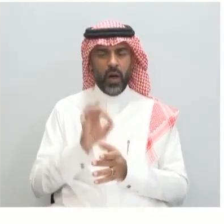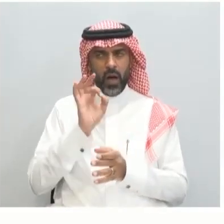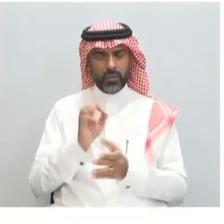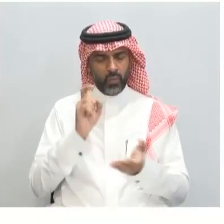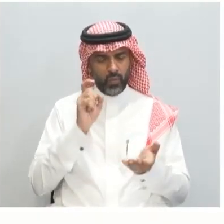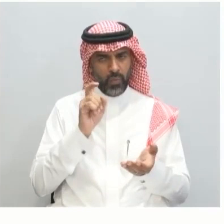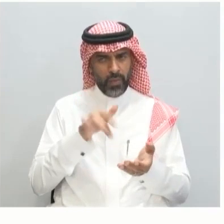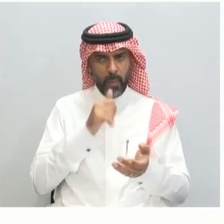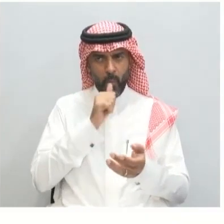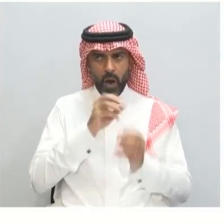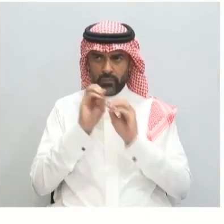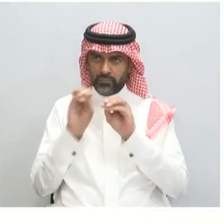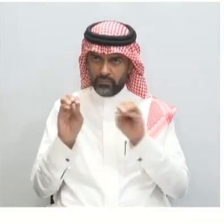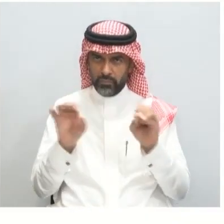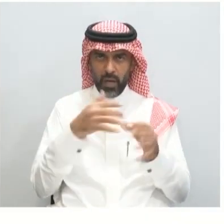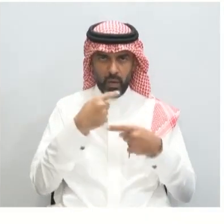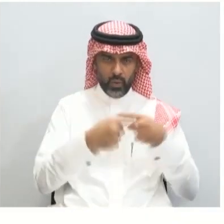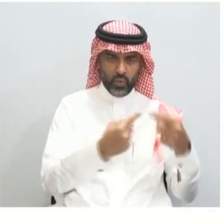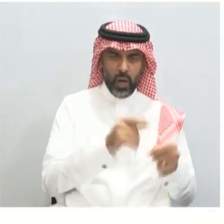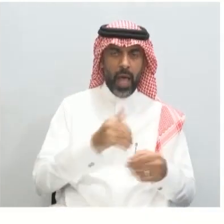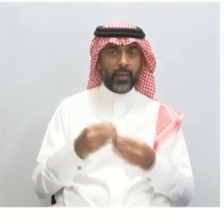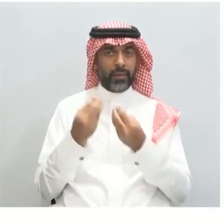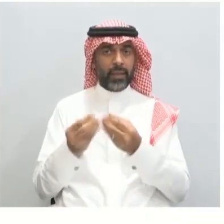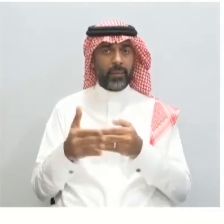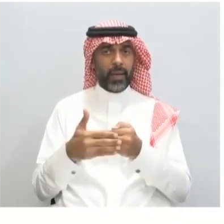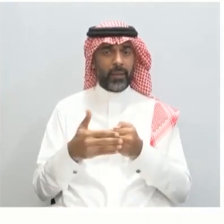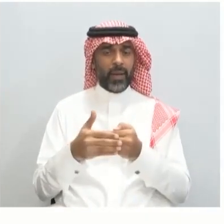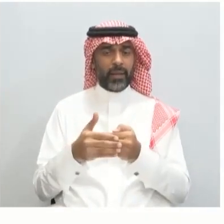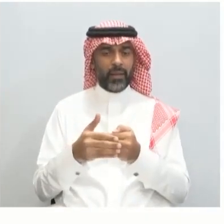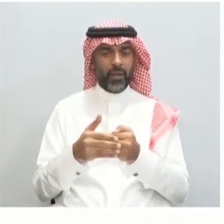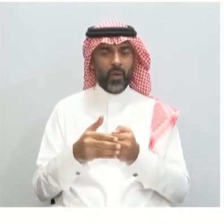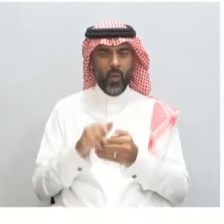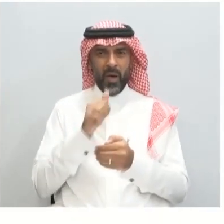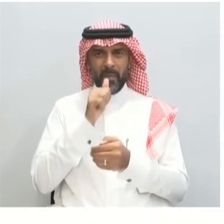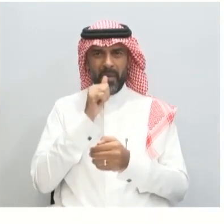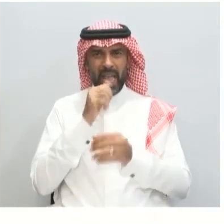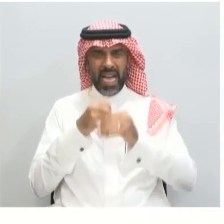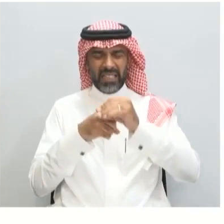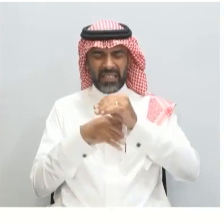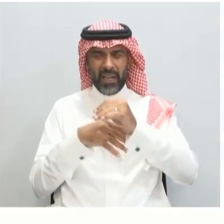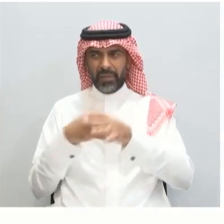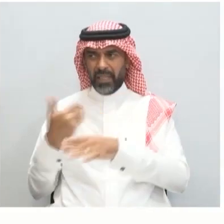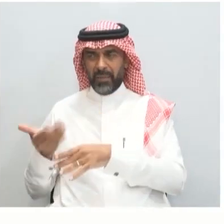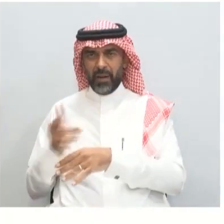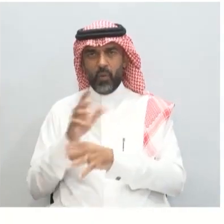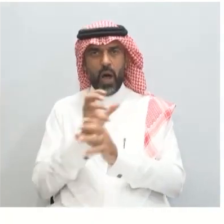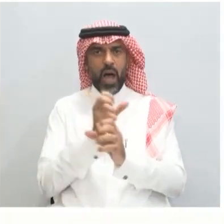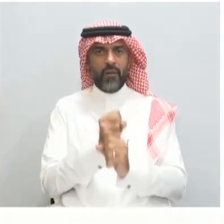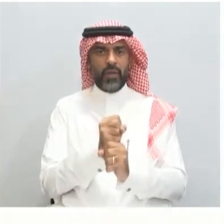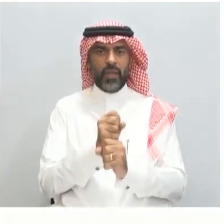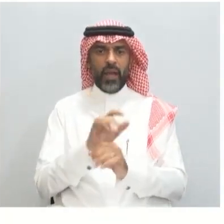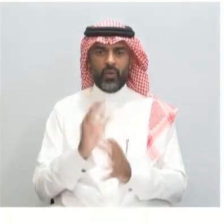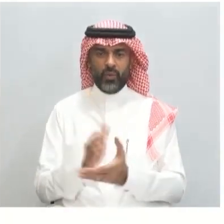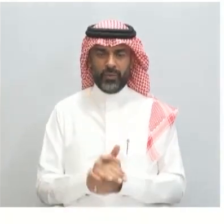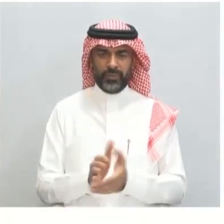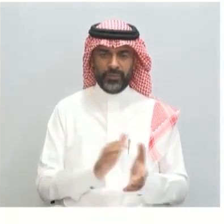للمياه احسنتم وايضا تقديم الخدمات سواء كانت المياه ومياه الصرف الصحي والمحافظه على هذه الموارد